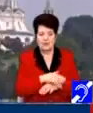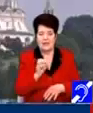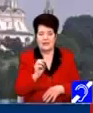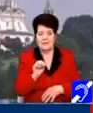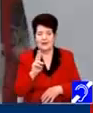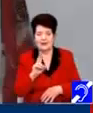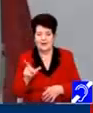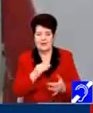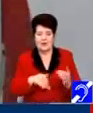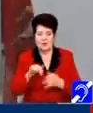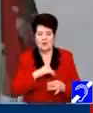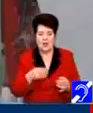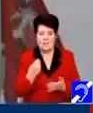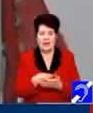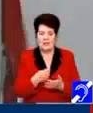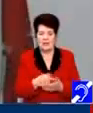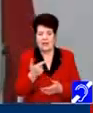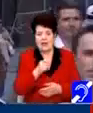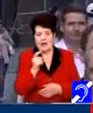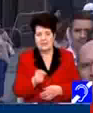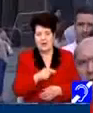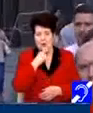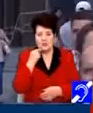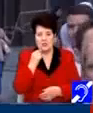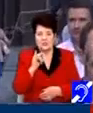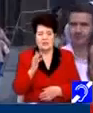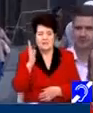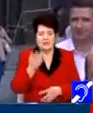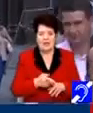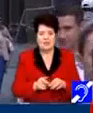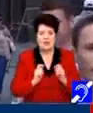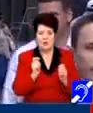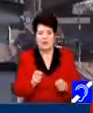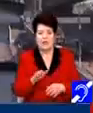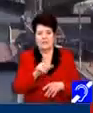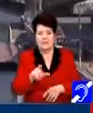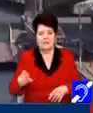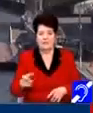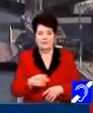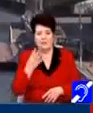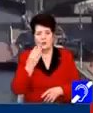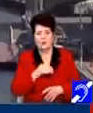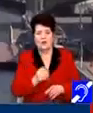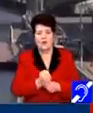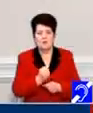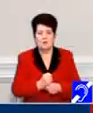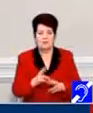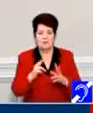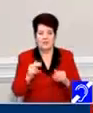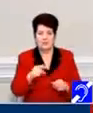estică, prin renegocierea prețului la gazul rusesc, dar și prin avantaje acordate cetățenilor moldoveni care muncesc în Federația